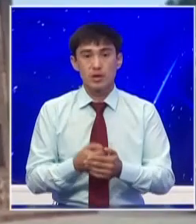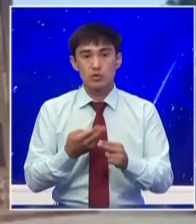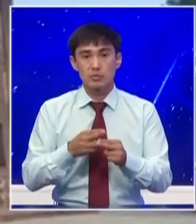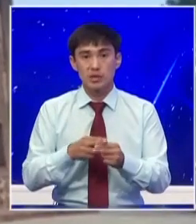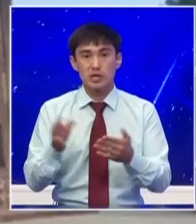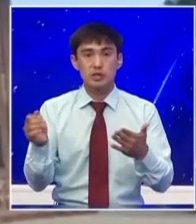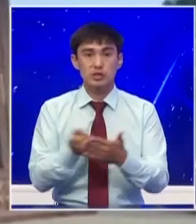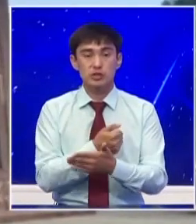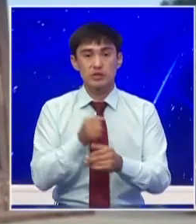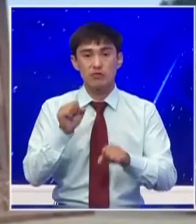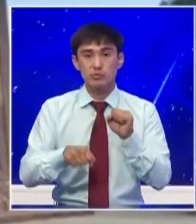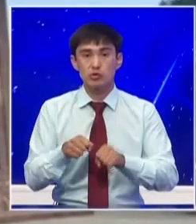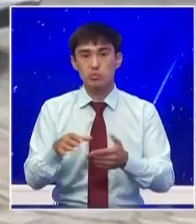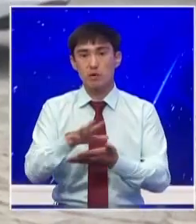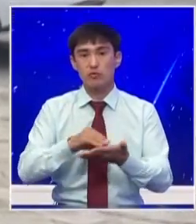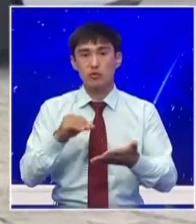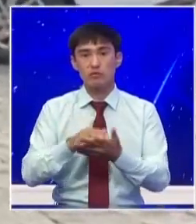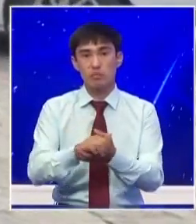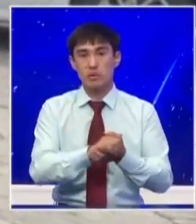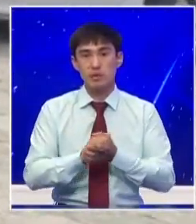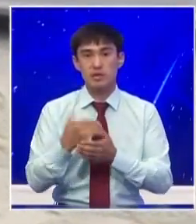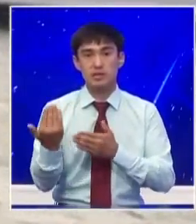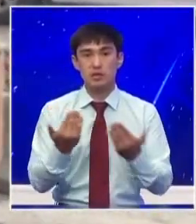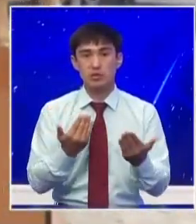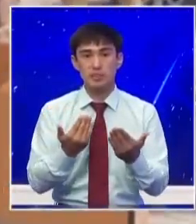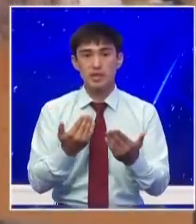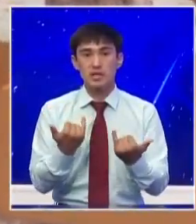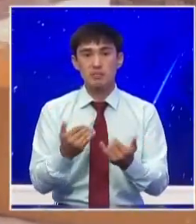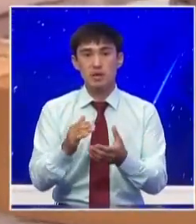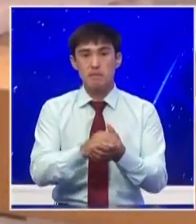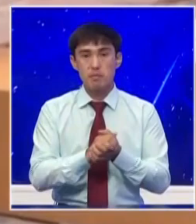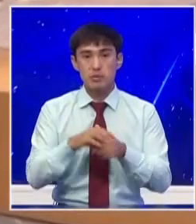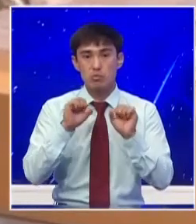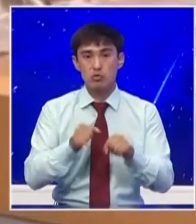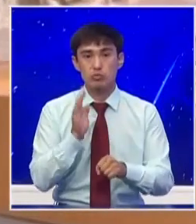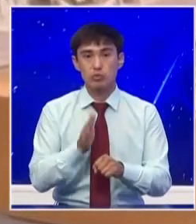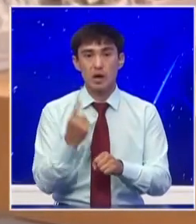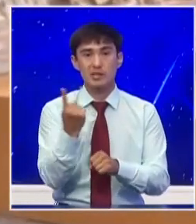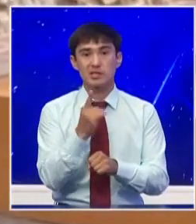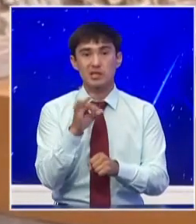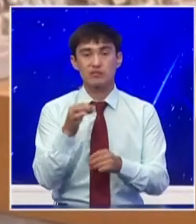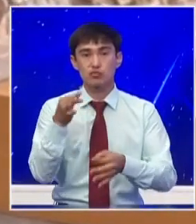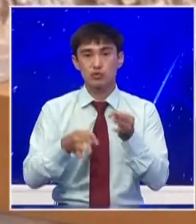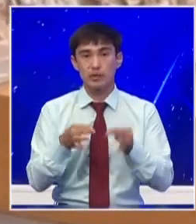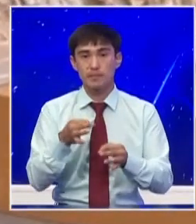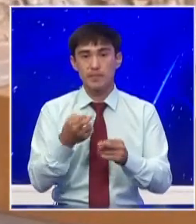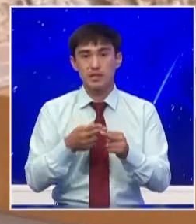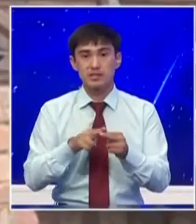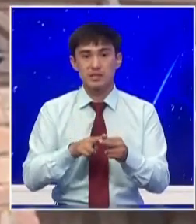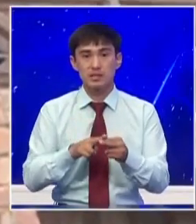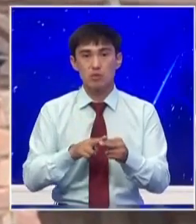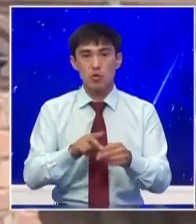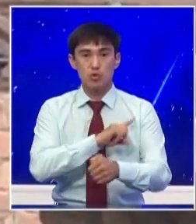того, исключается возможность повторного примирения сторон. Теперь примириться можно будет только один раз в суде. Наряду с